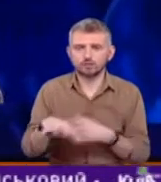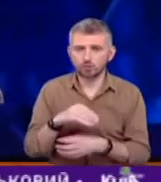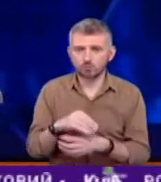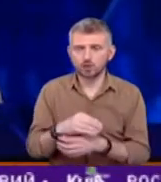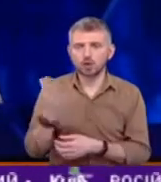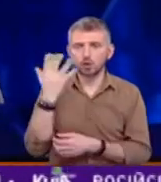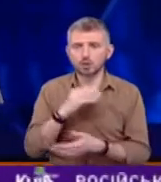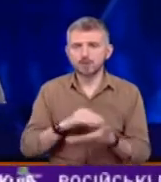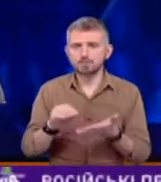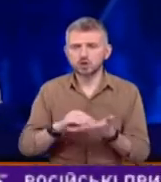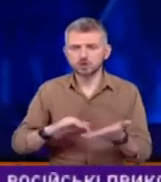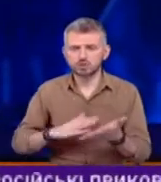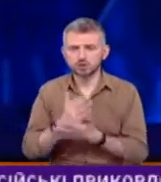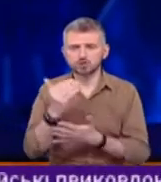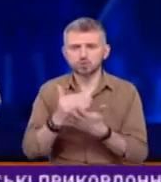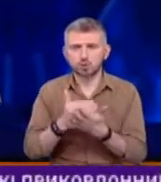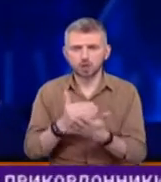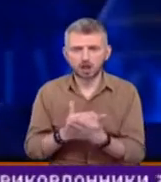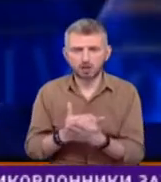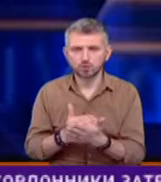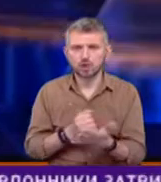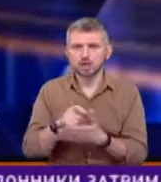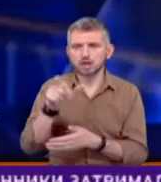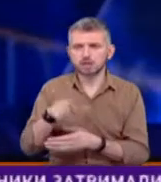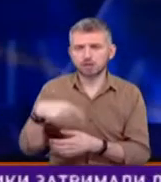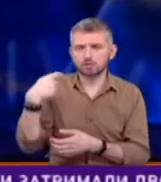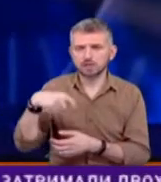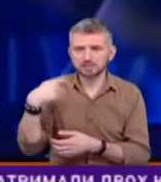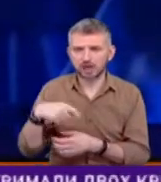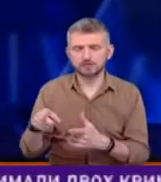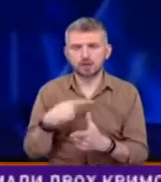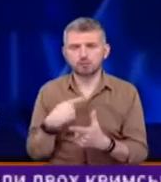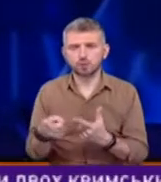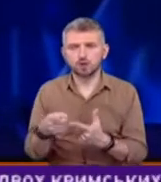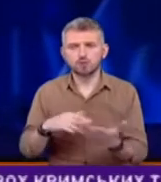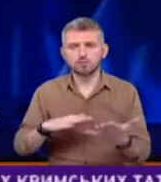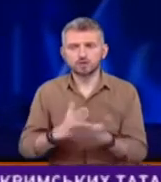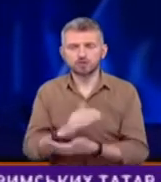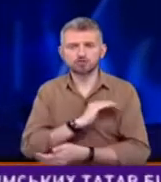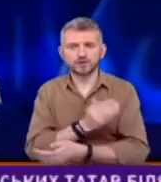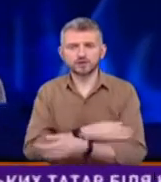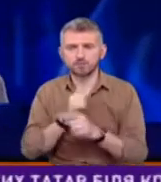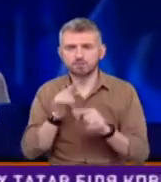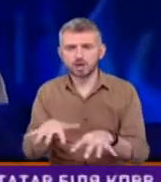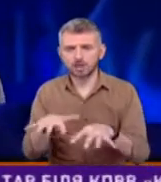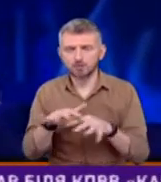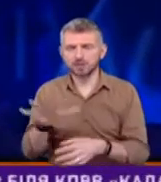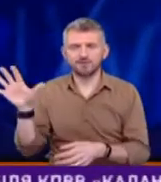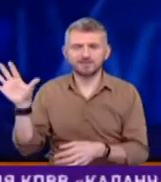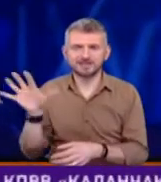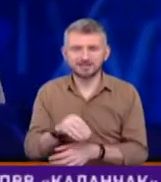І коли пише політичну програму кандидата в президенти або політичної сили в парламент,